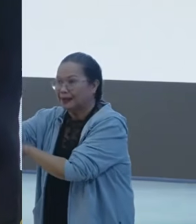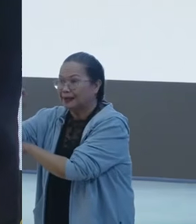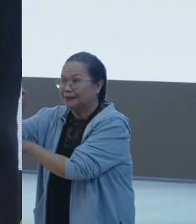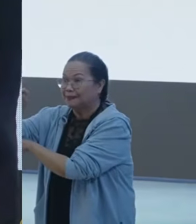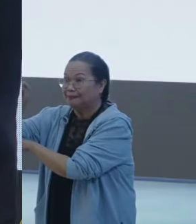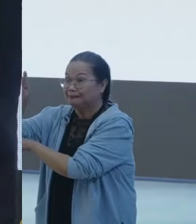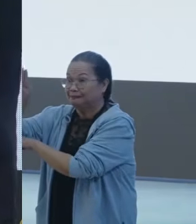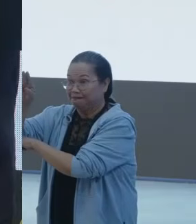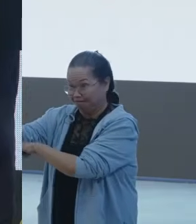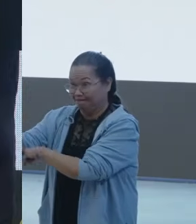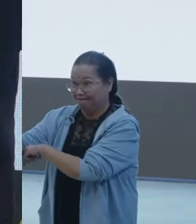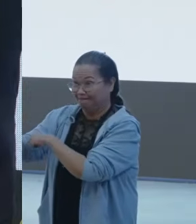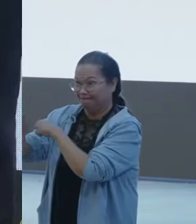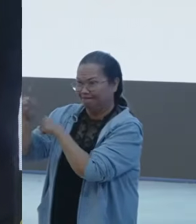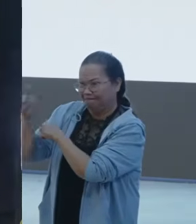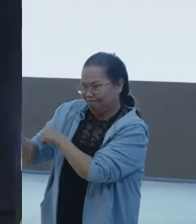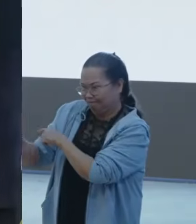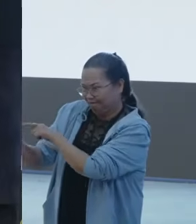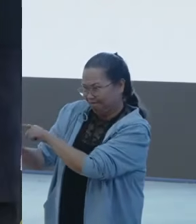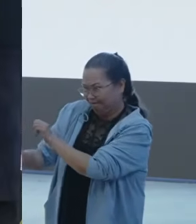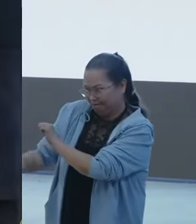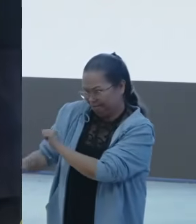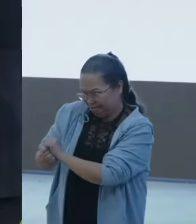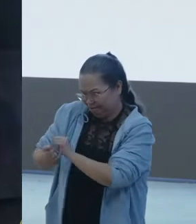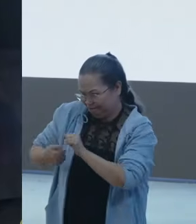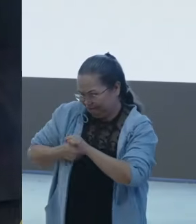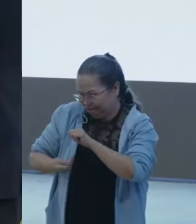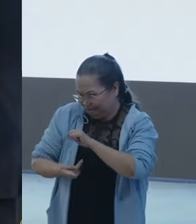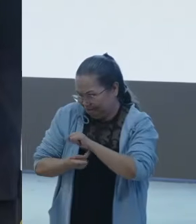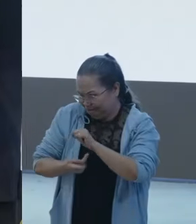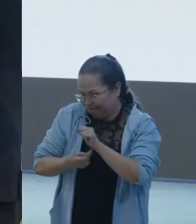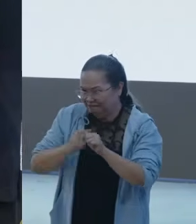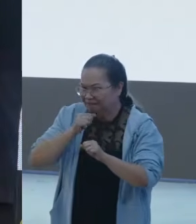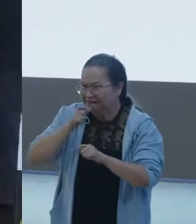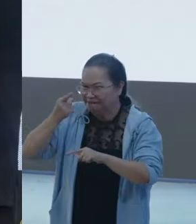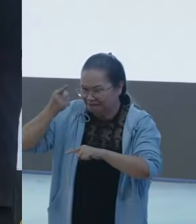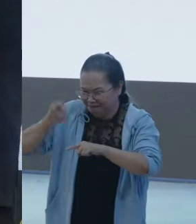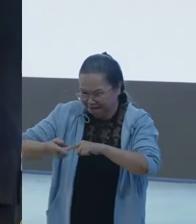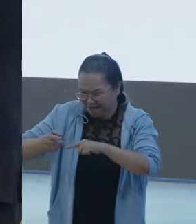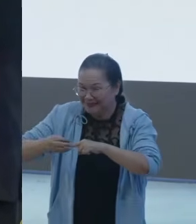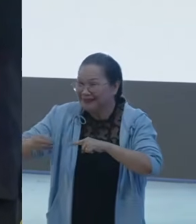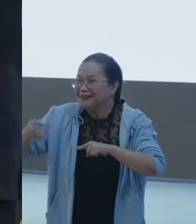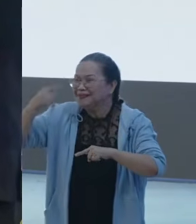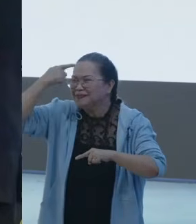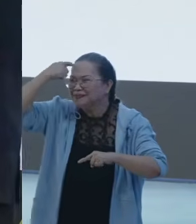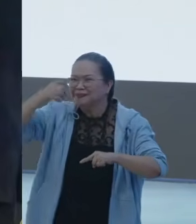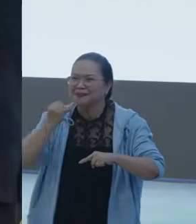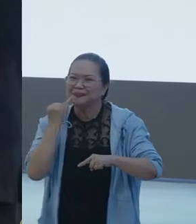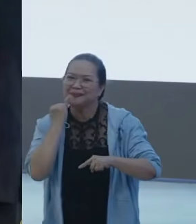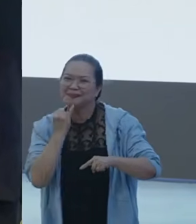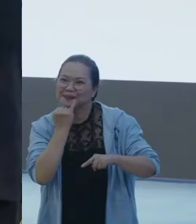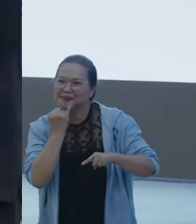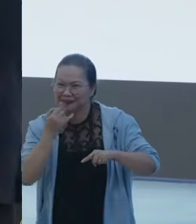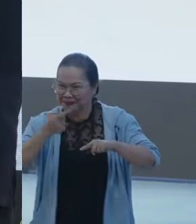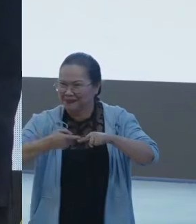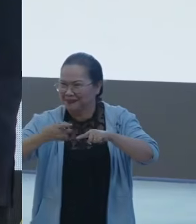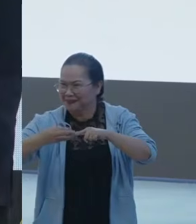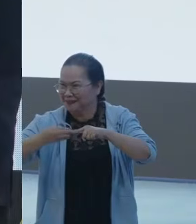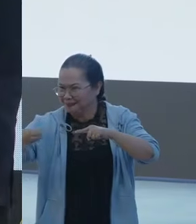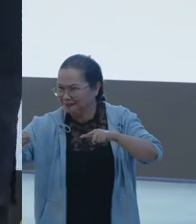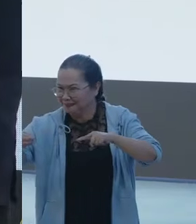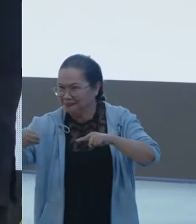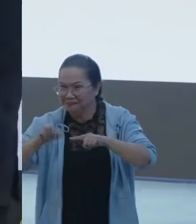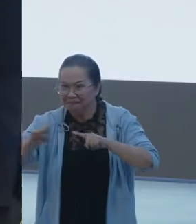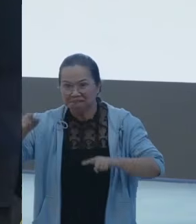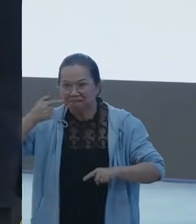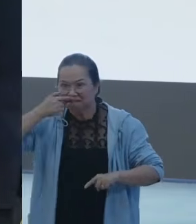But even Titus, who was with me, was not forced to be circumcised, though he was a Greek. With me, nasa Jerusalem siya. Nagdumalaw siya